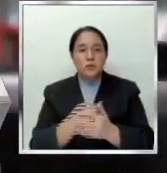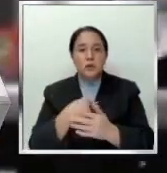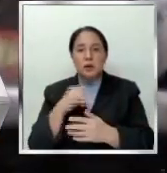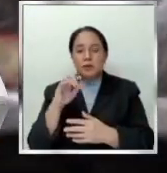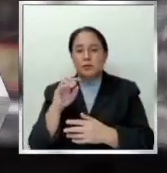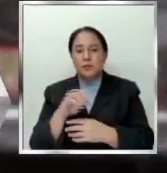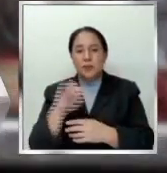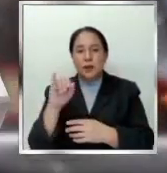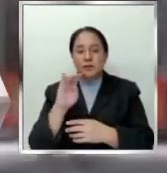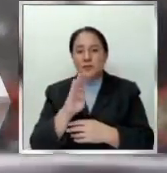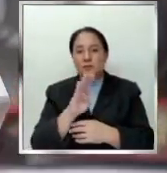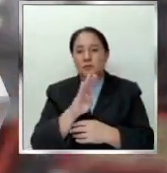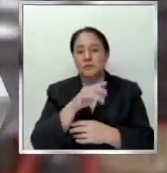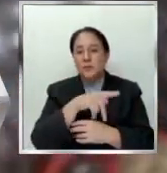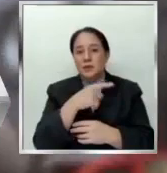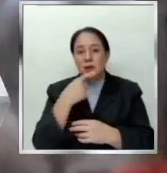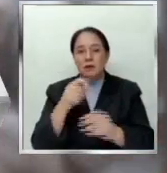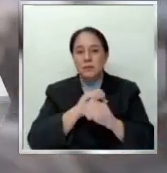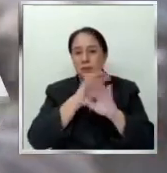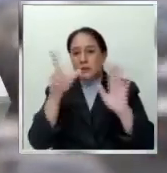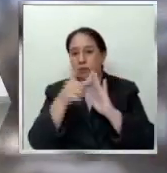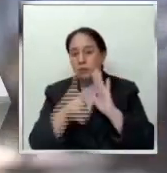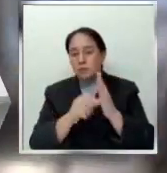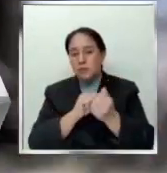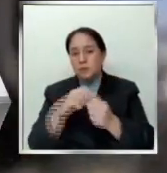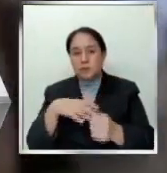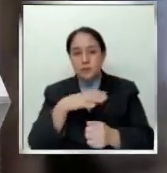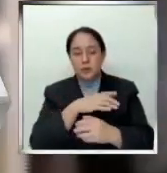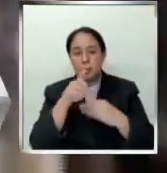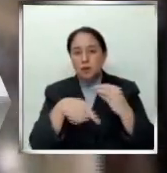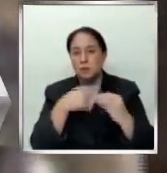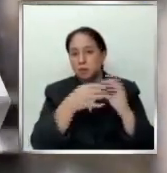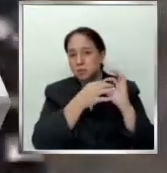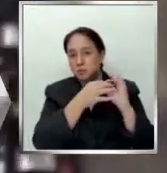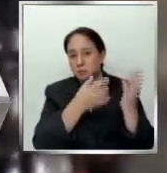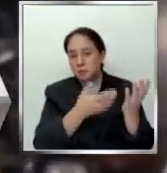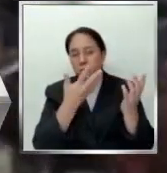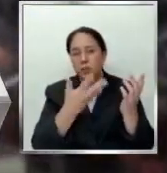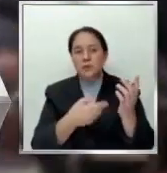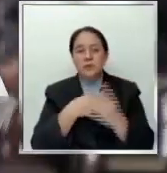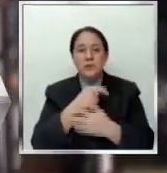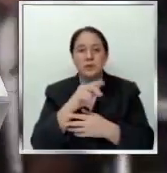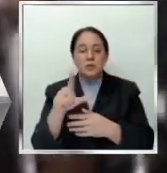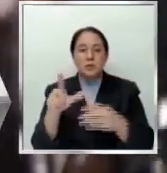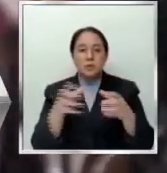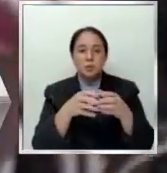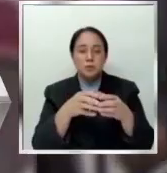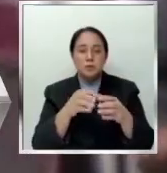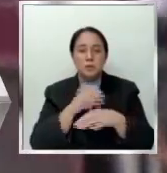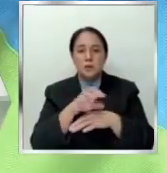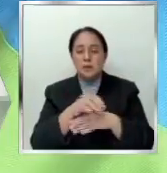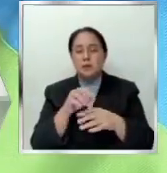Philippines, dapat may malino na batas na ipasa ang Kongreso hinggil dito. Pero giit ni National Task Force Against COVID-19 Medical Advisor Dr.